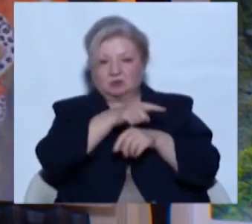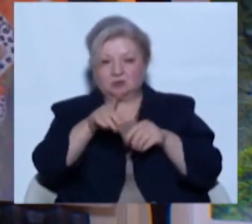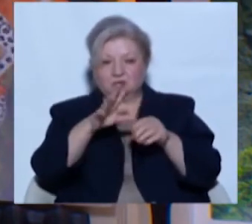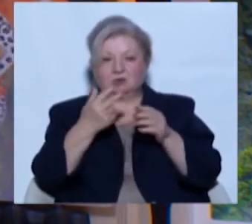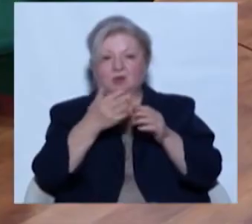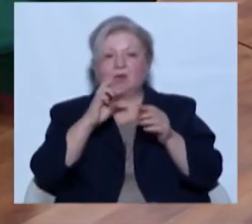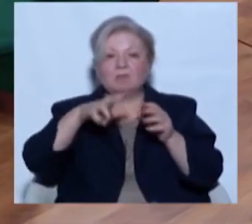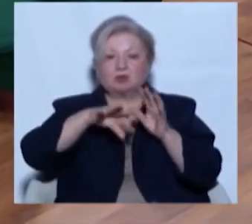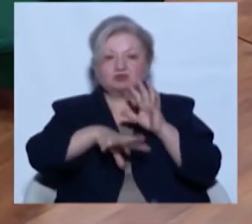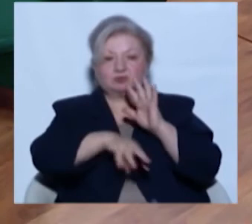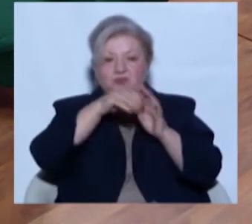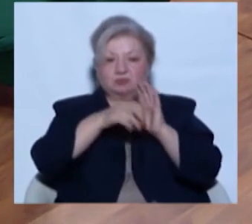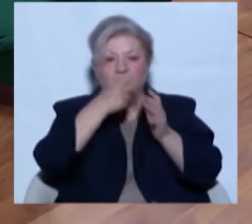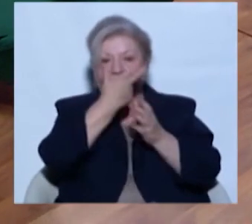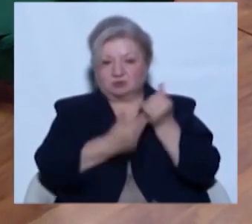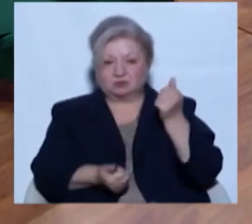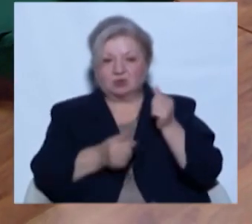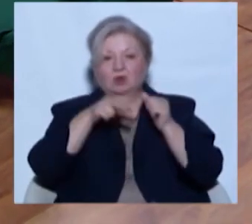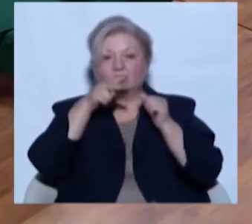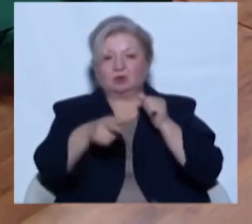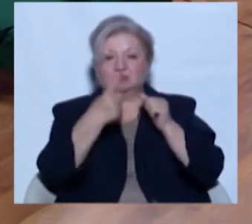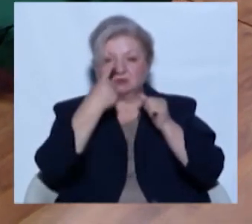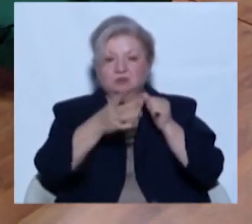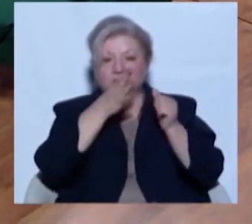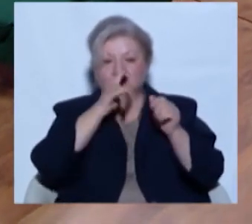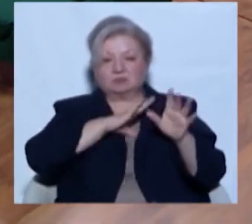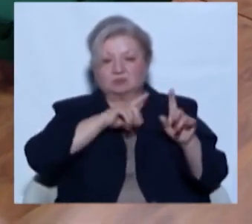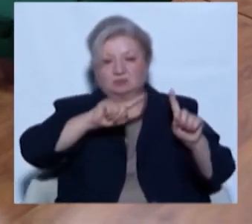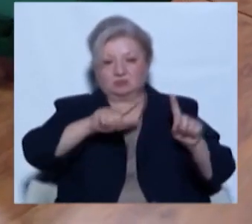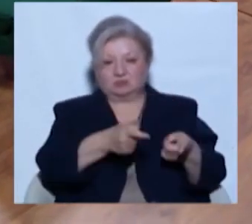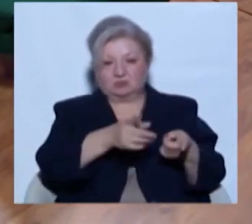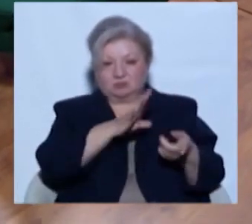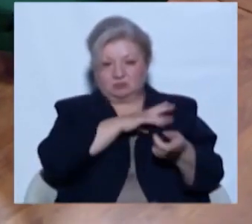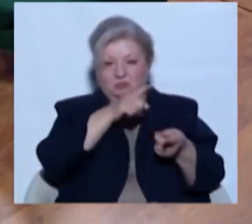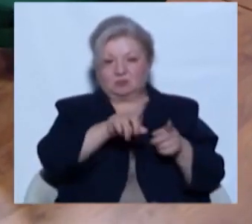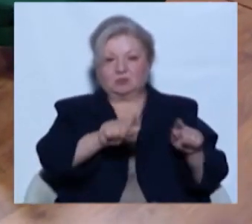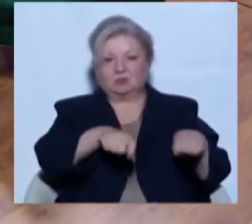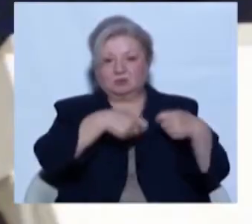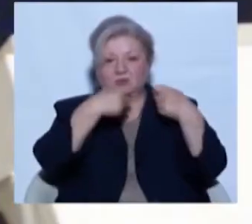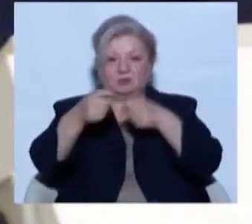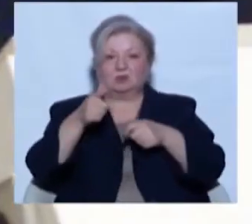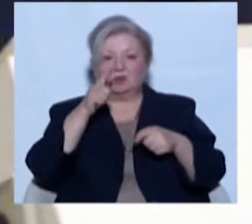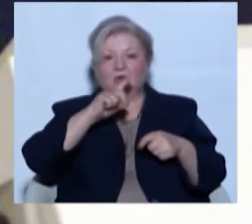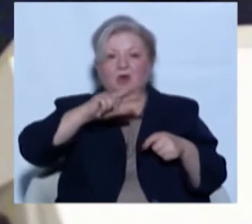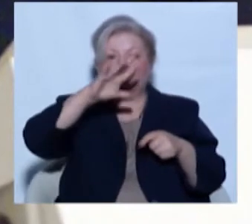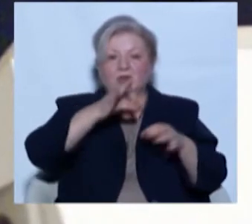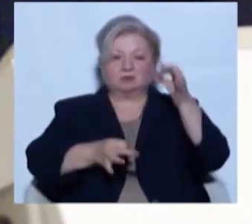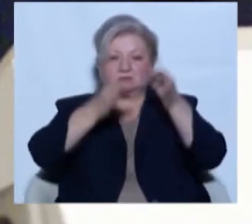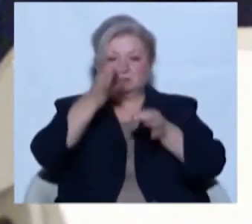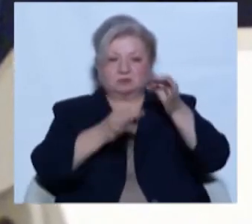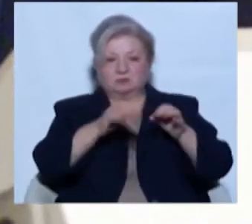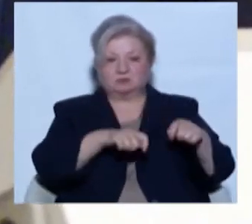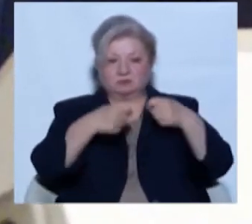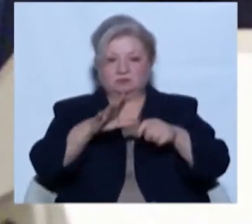არჩევნები წააგო, ხოლო 2001 წელს ის დაპატიმრებული იყო და გადაეცა ჰააგის საერთაშორისო სასამართლოს,